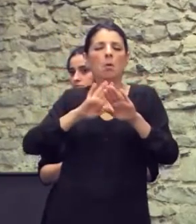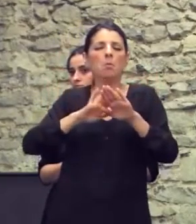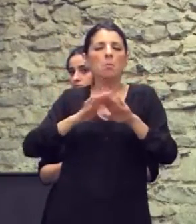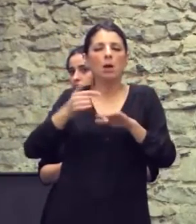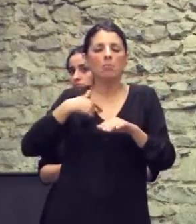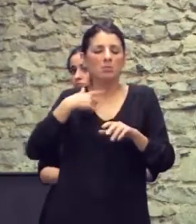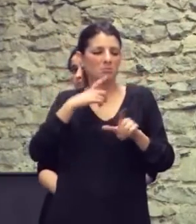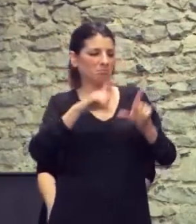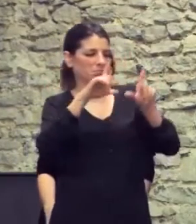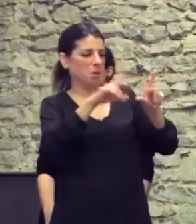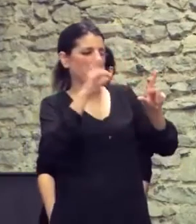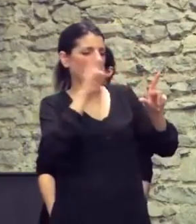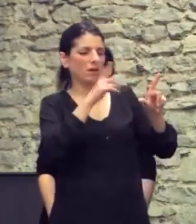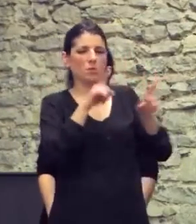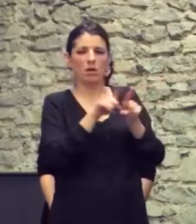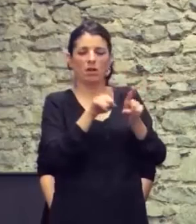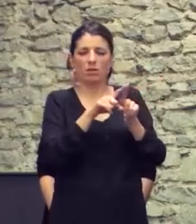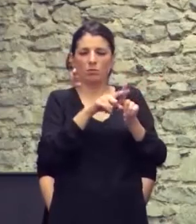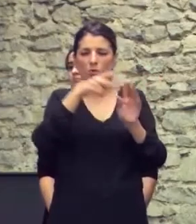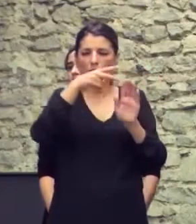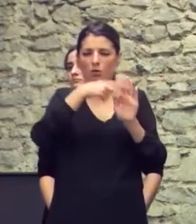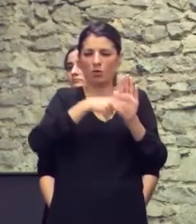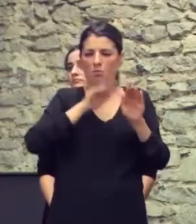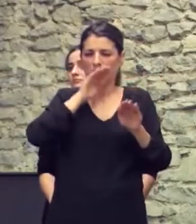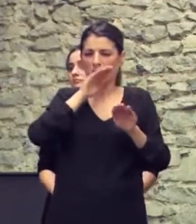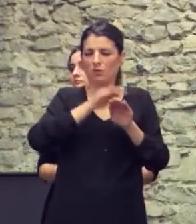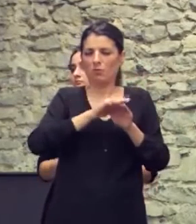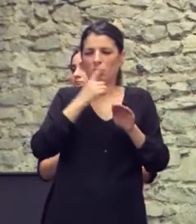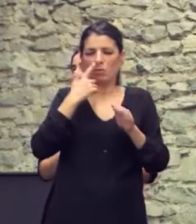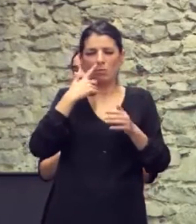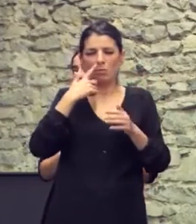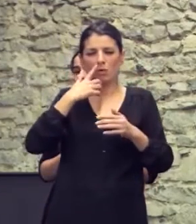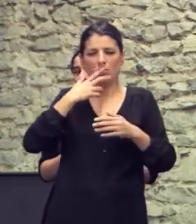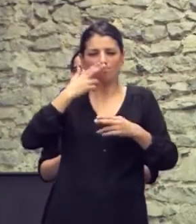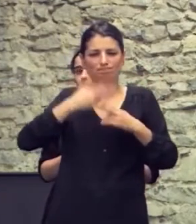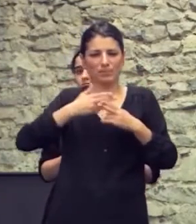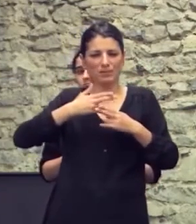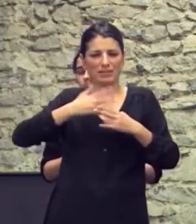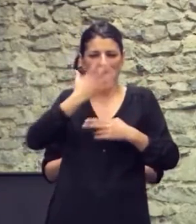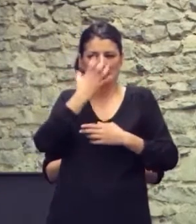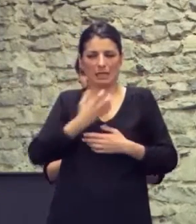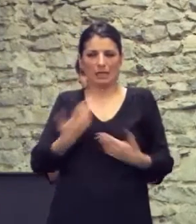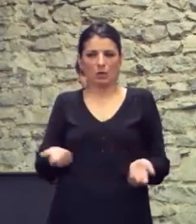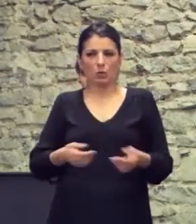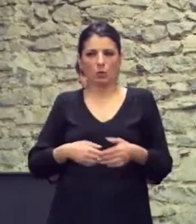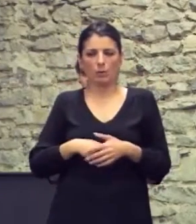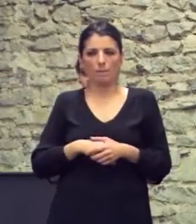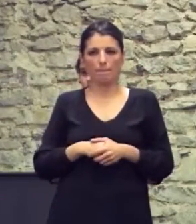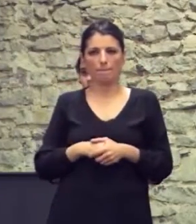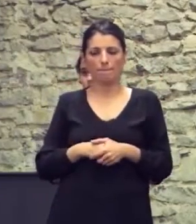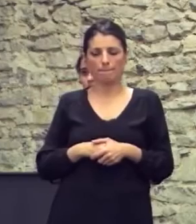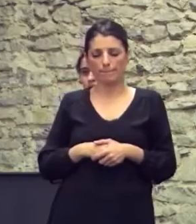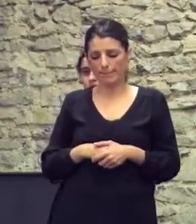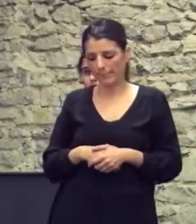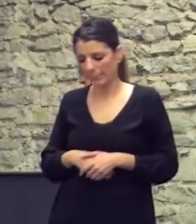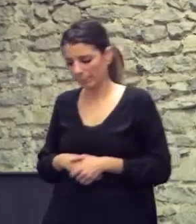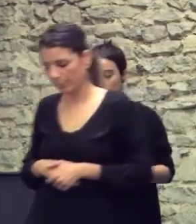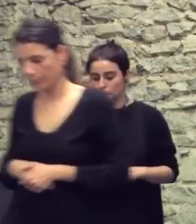ala biak. Ez dakitun behek enkajatzen duten hor guztiek, ja ez bakarri generoagatik, ez dakit enkajatzen duten hor batzuk, igual imaginatuko